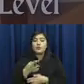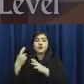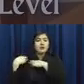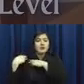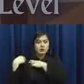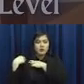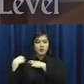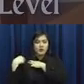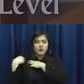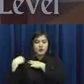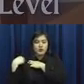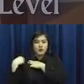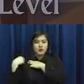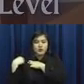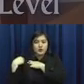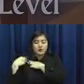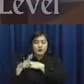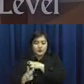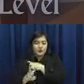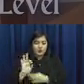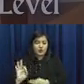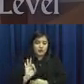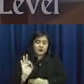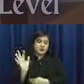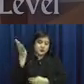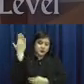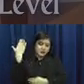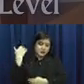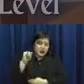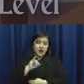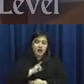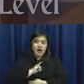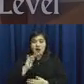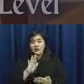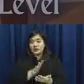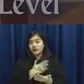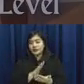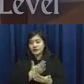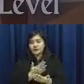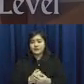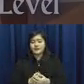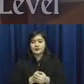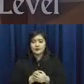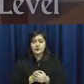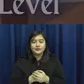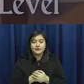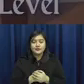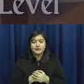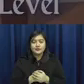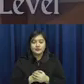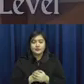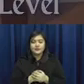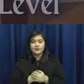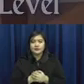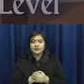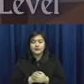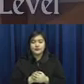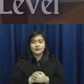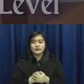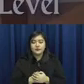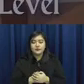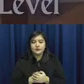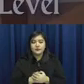responsible. 2 Fridays ago, ibinahagi ko po yan sa inyo. Pinag-usapan po namin yan dito. Nandito pa sila Sir Noel. Nandito pa yun sila Sir